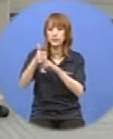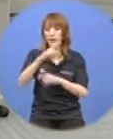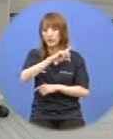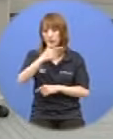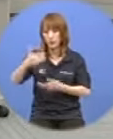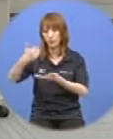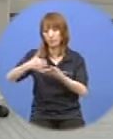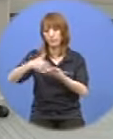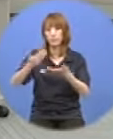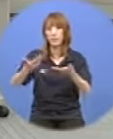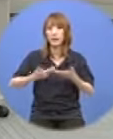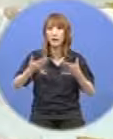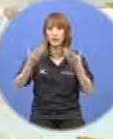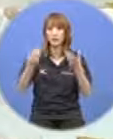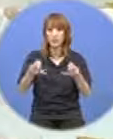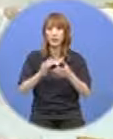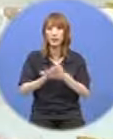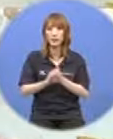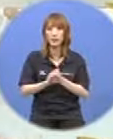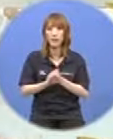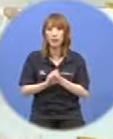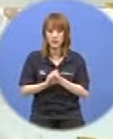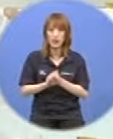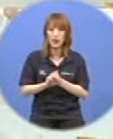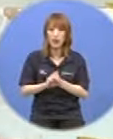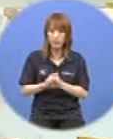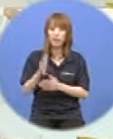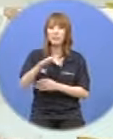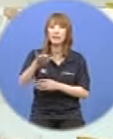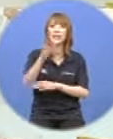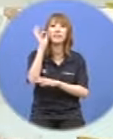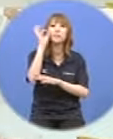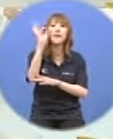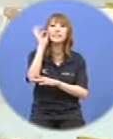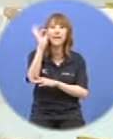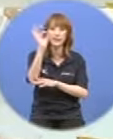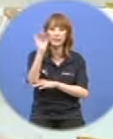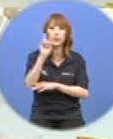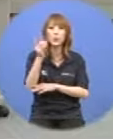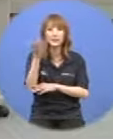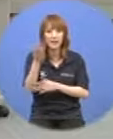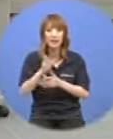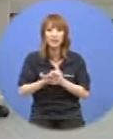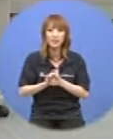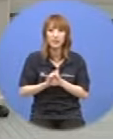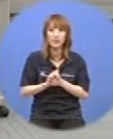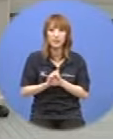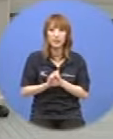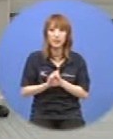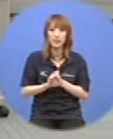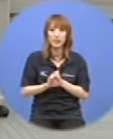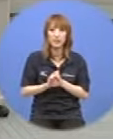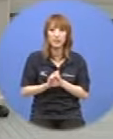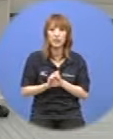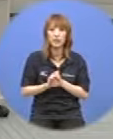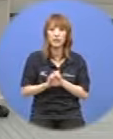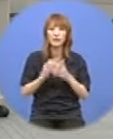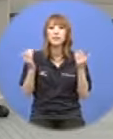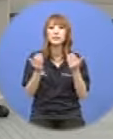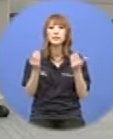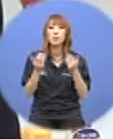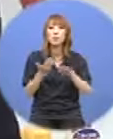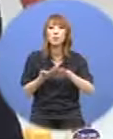をしていただいたんですけれども、皆さんにこうメッセージなどいただけると嬉しいんですが、いかがですか？ まず、まあ、仕事上のメッ